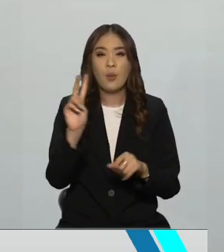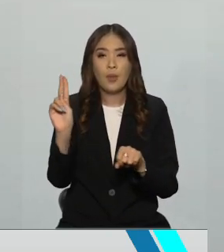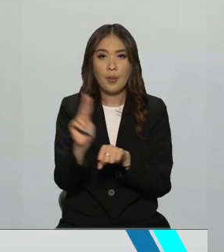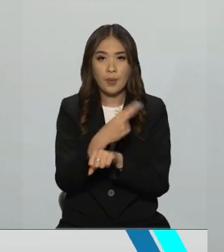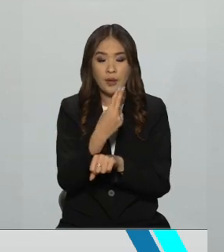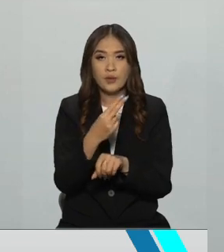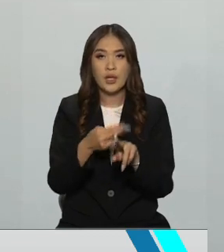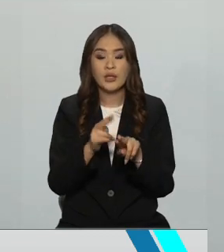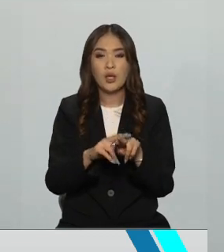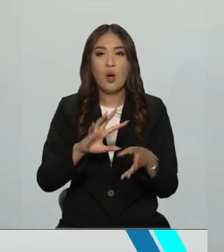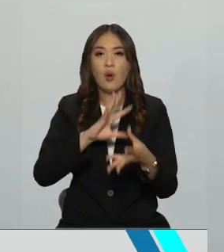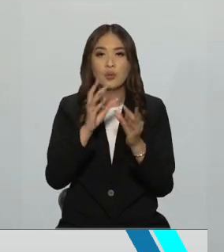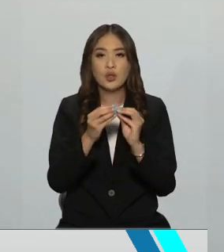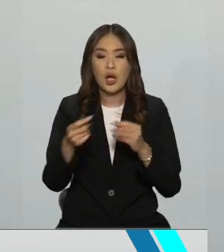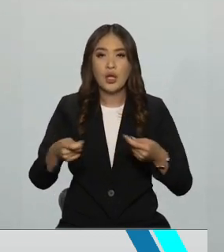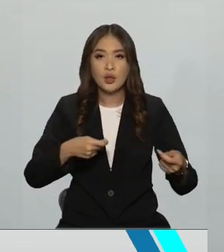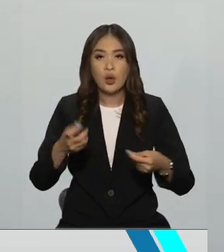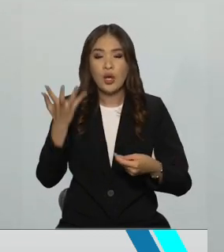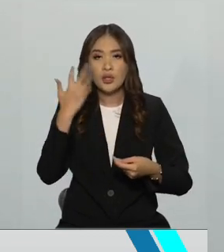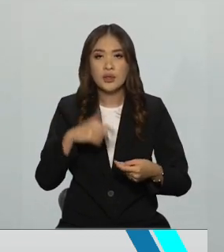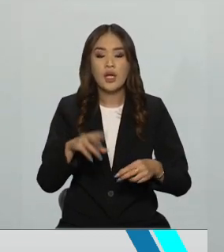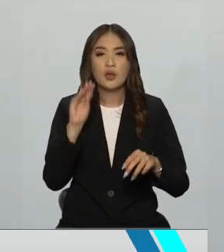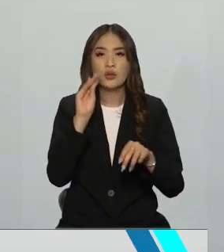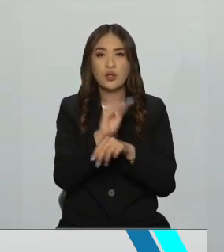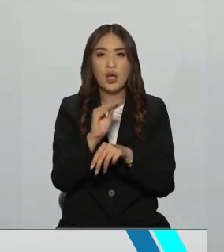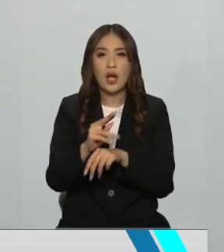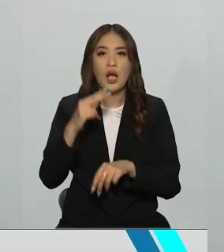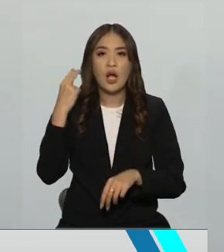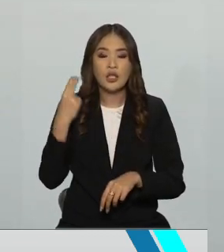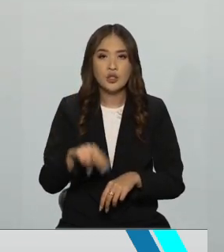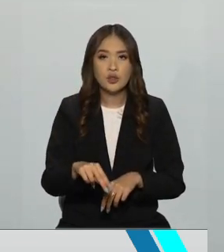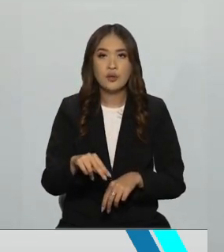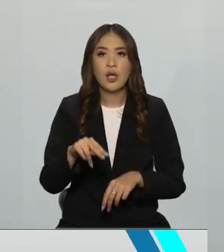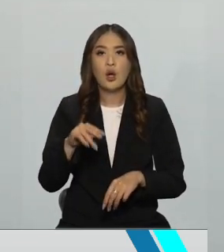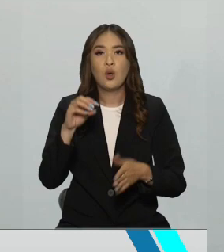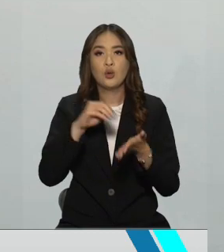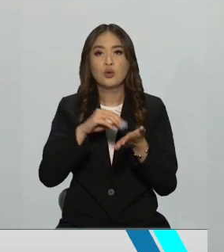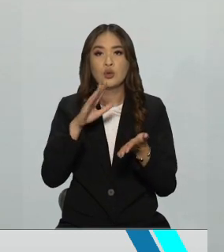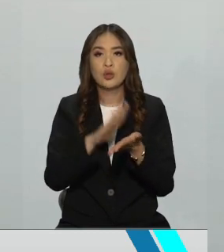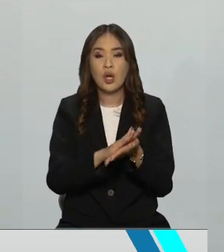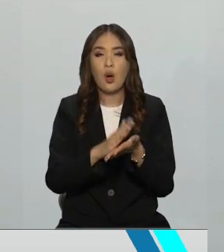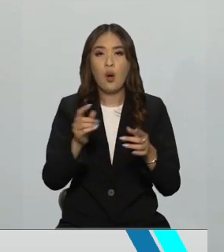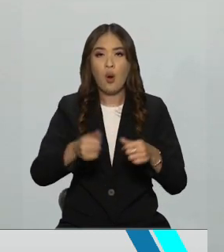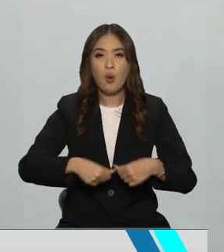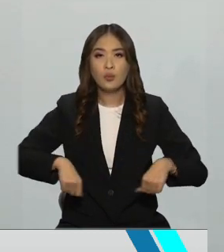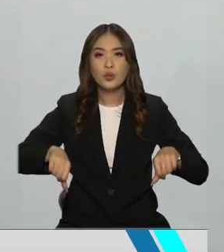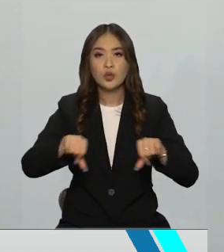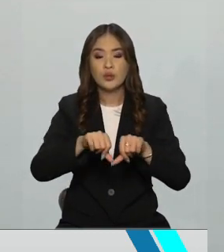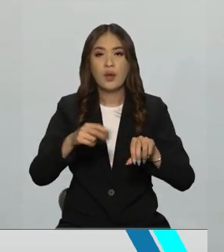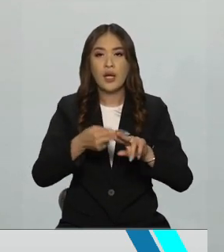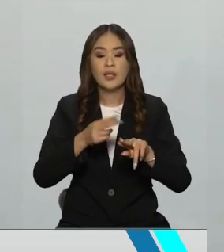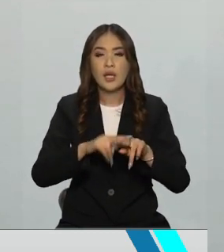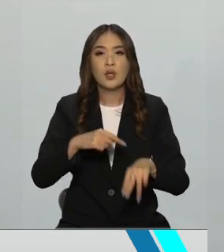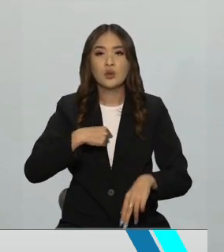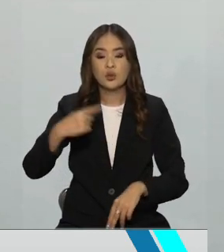когда подключается общественный контроль, это происходит более качественно, более оперативно с учетом мнения общества. И тут я